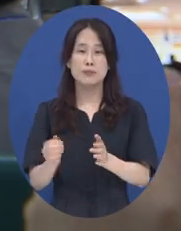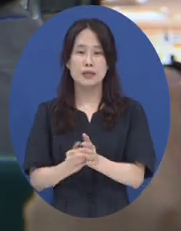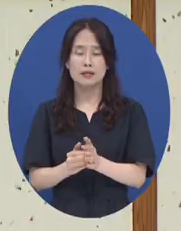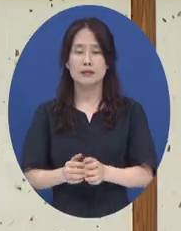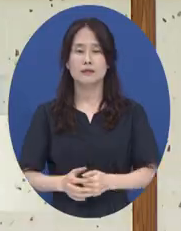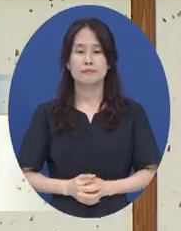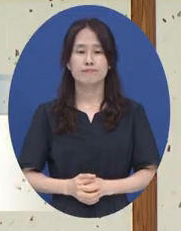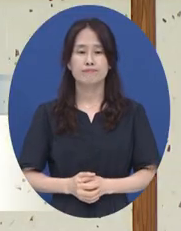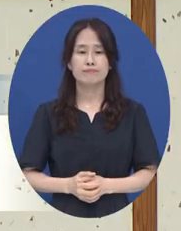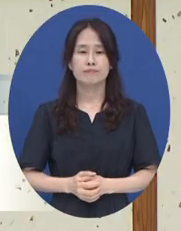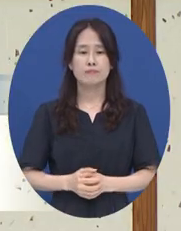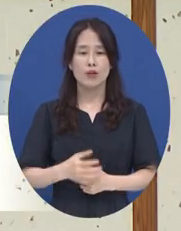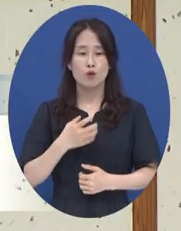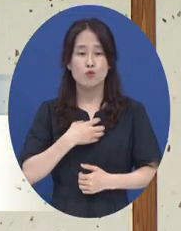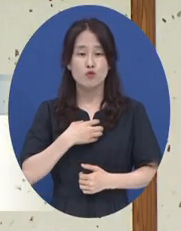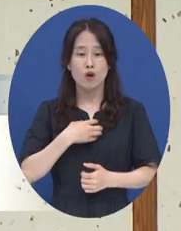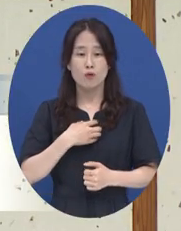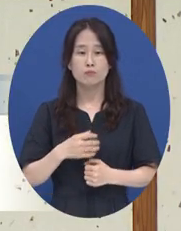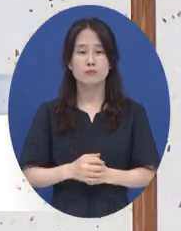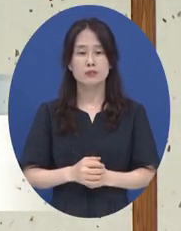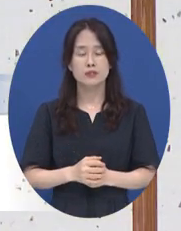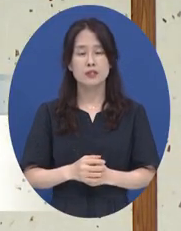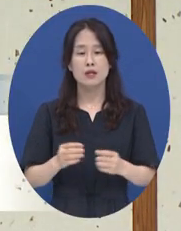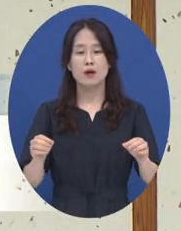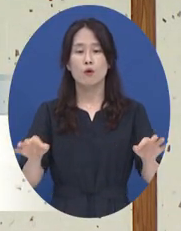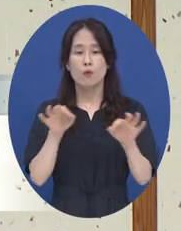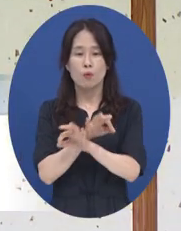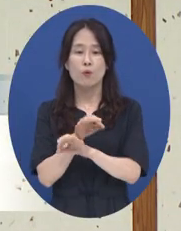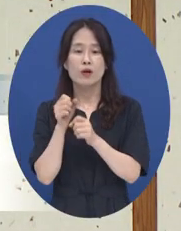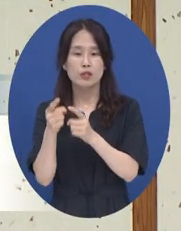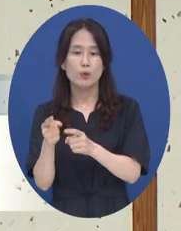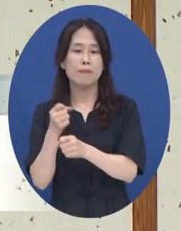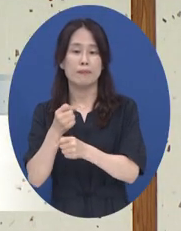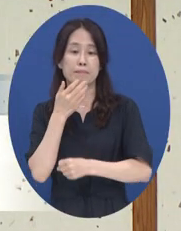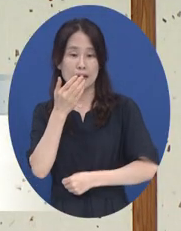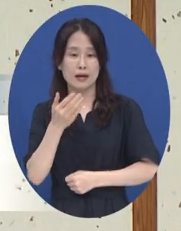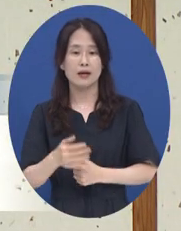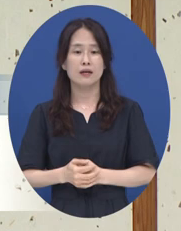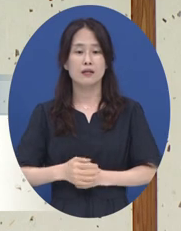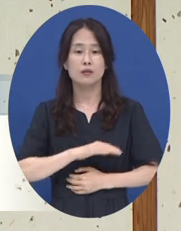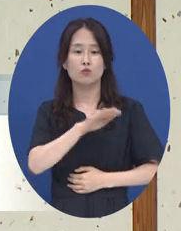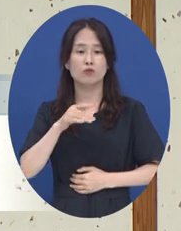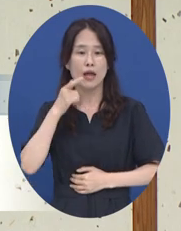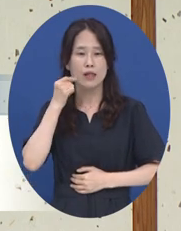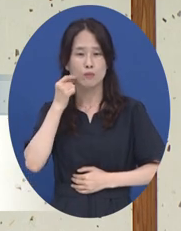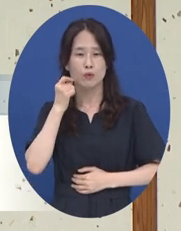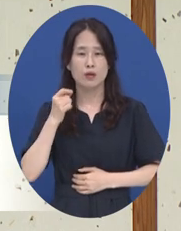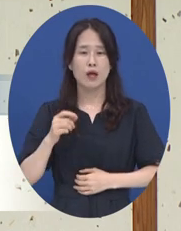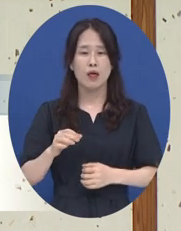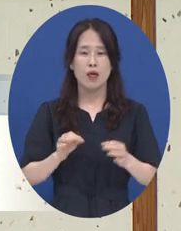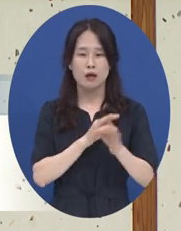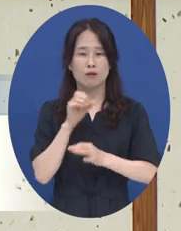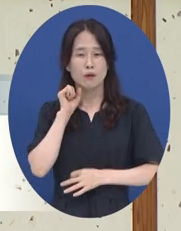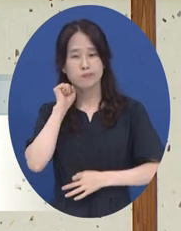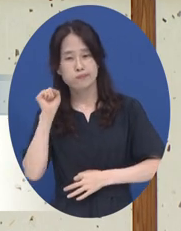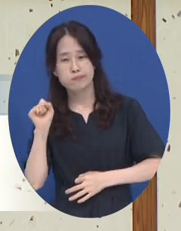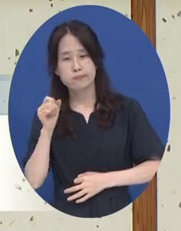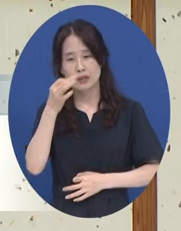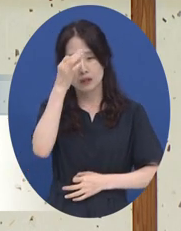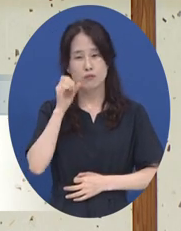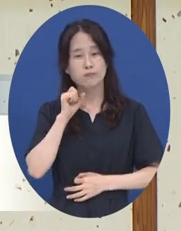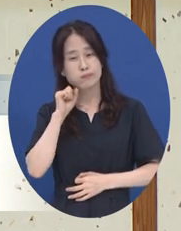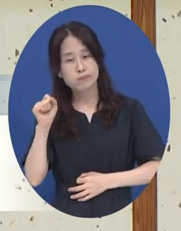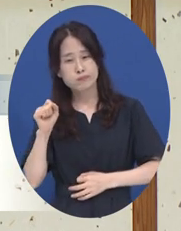피력했습니다. 위기는 얼마든지 기회로 만들 수 있다라고 생각됩니다. 우리가 일본의 경제 종속,